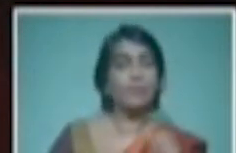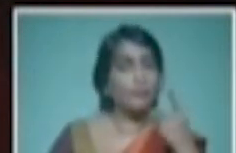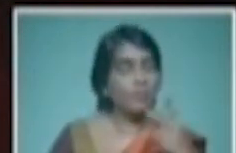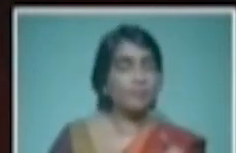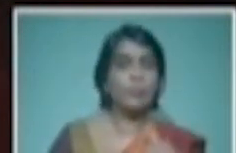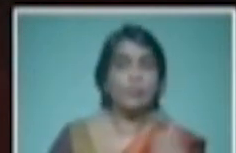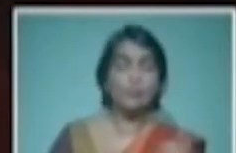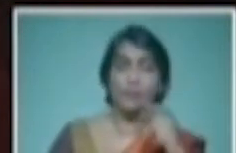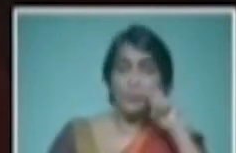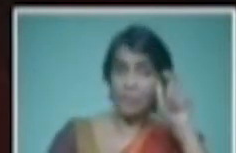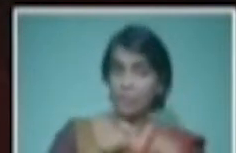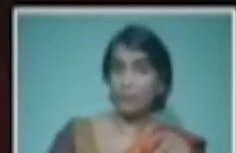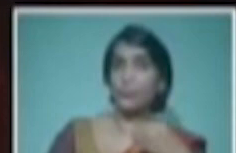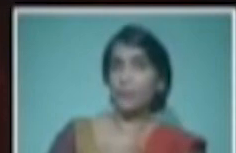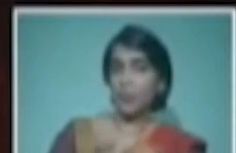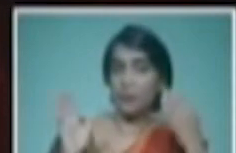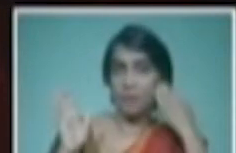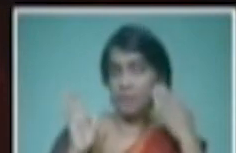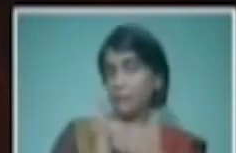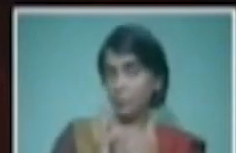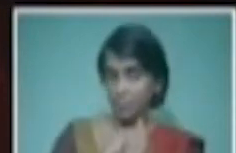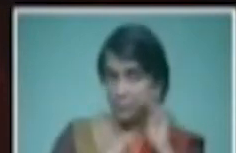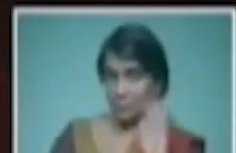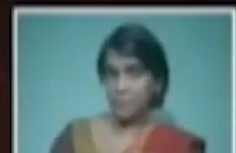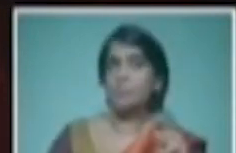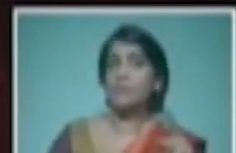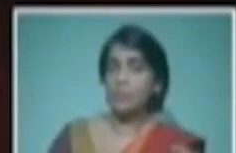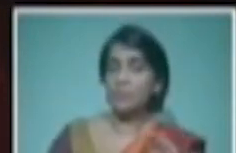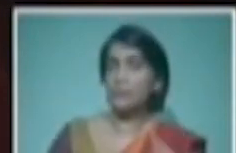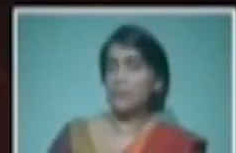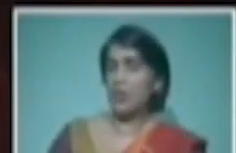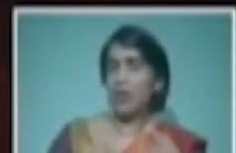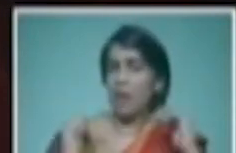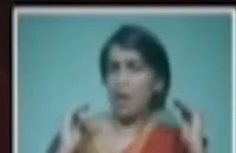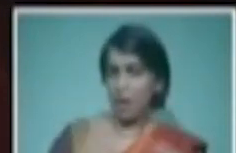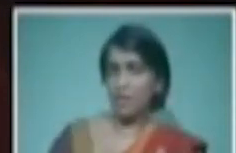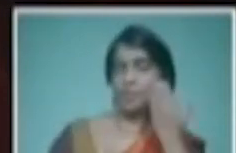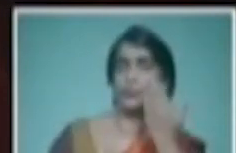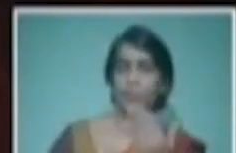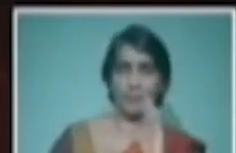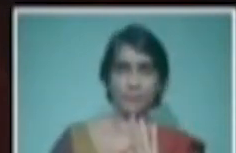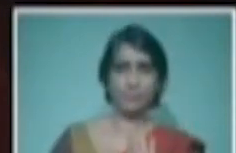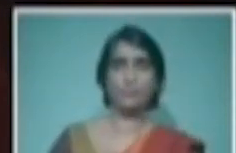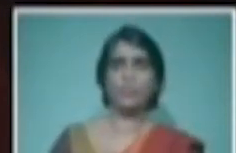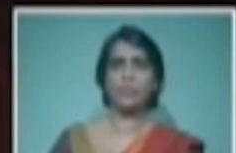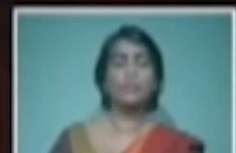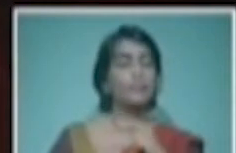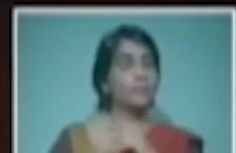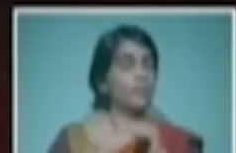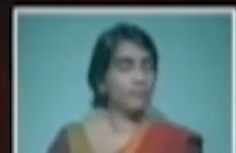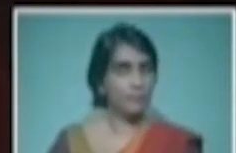නව පරම්පරාවද මෙම කර්මාන්ත සඳහා යොමු වීම ඒවයේ අඩු ප්‍රවණතාවයක් දකින්නට ලැබෙනවා. ඒ